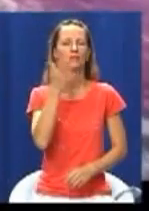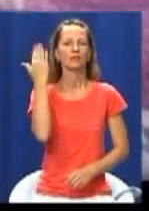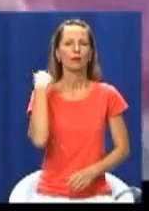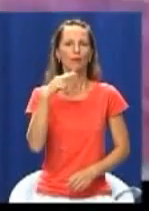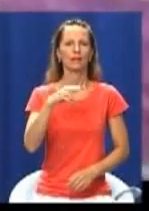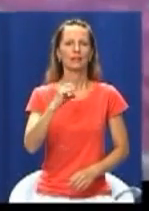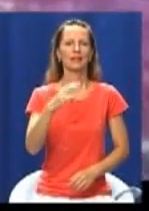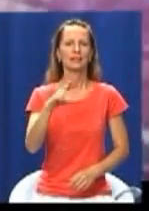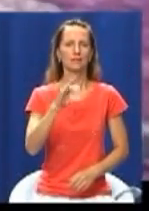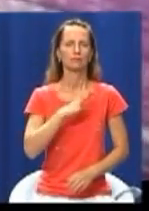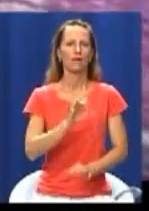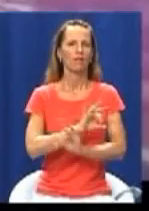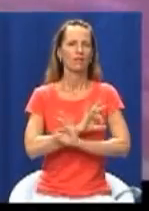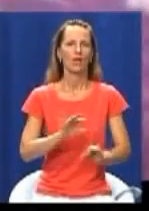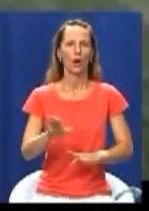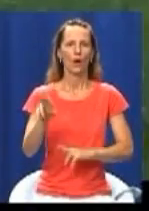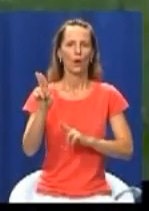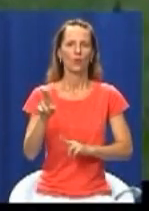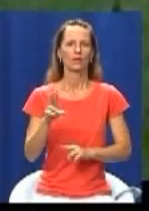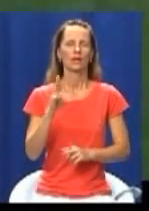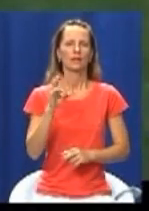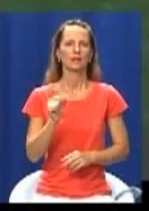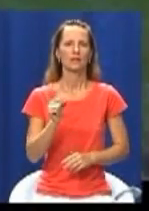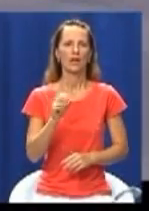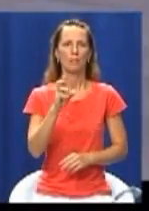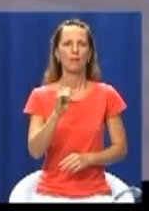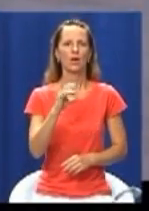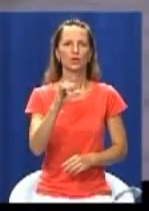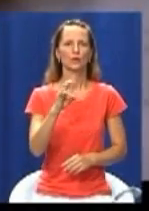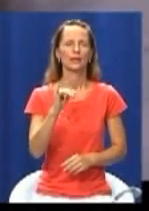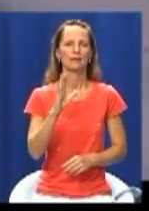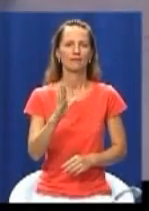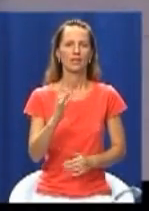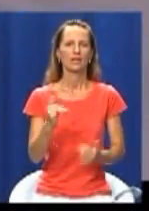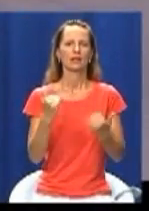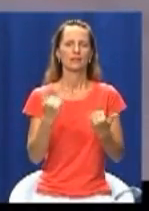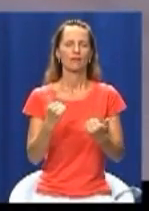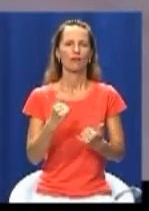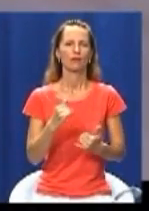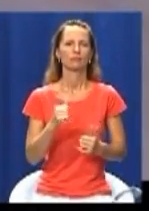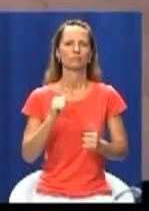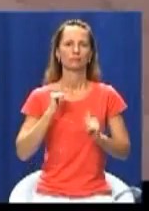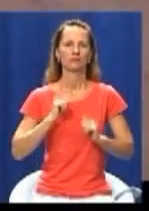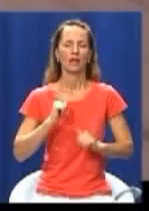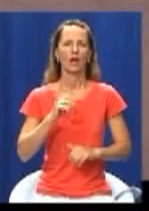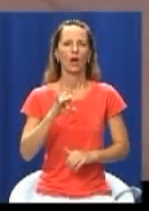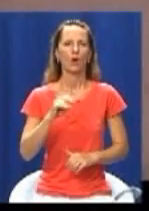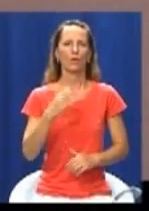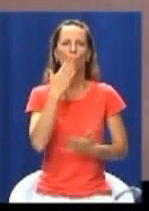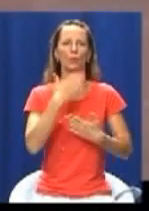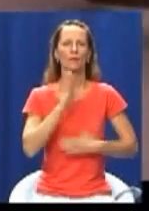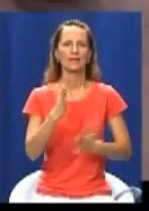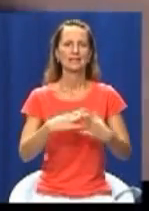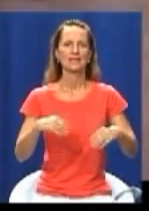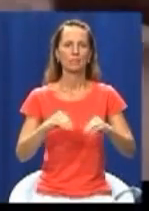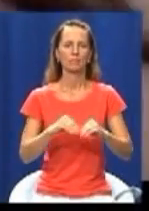був відмінним мисливцем на щурів, лисиць і борсуків. Сьогодні ж задовольняється роллю улюбленця сім'ї. До